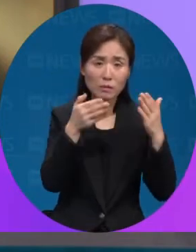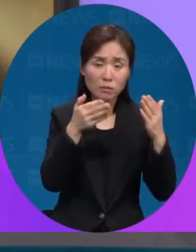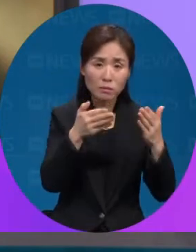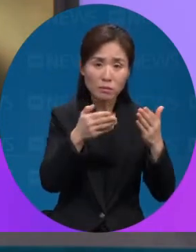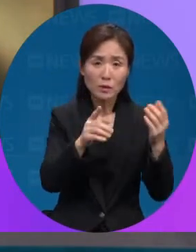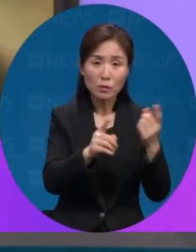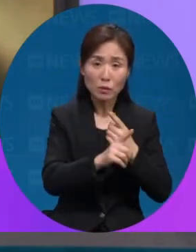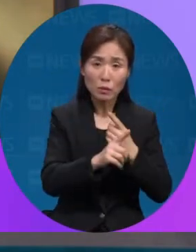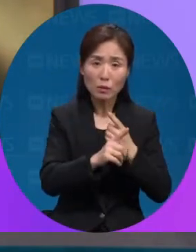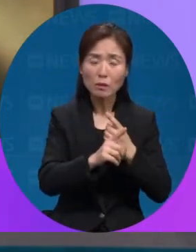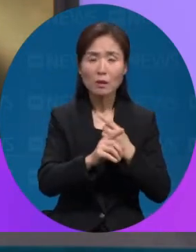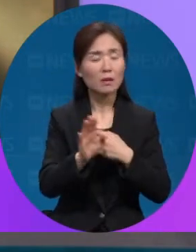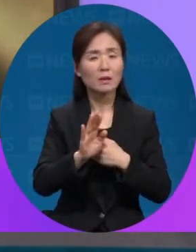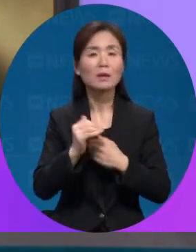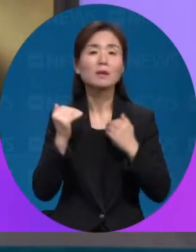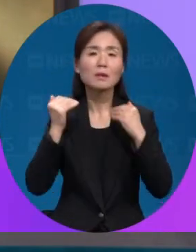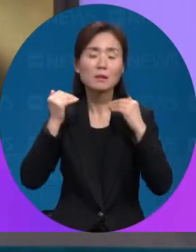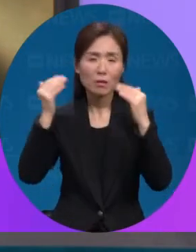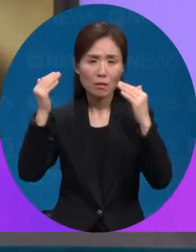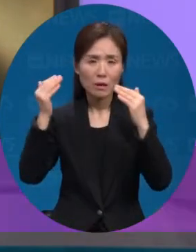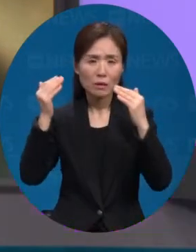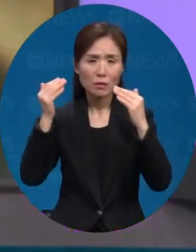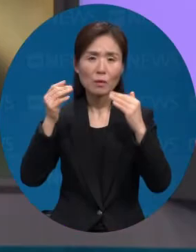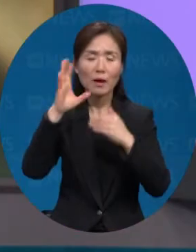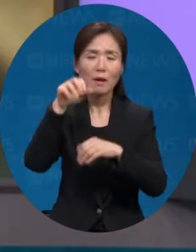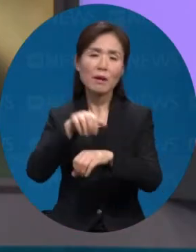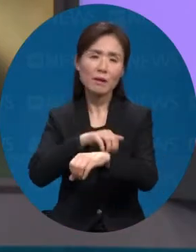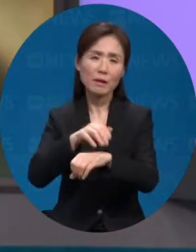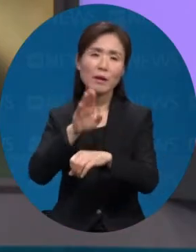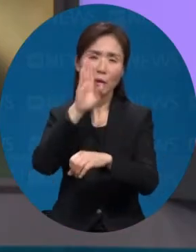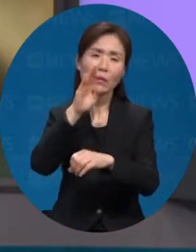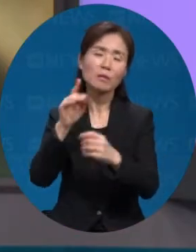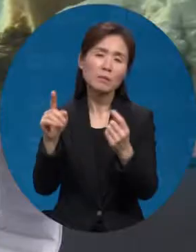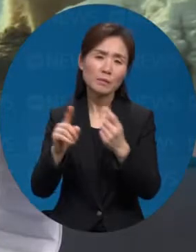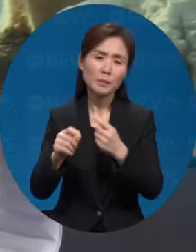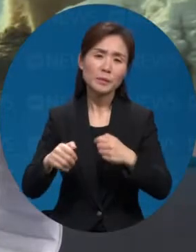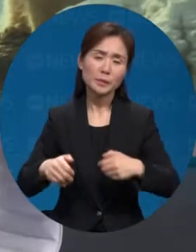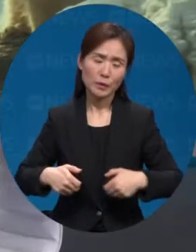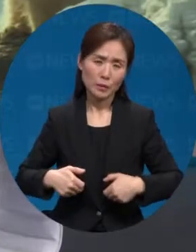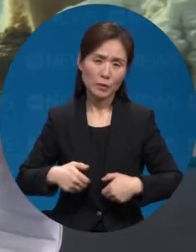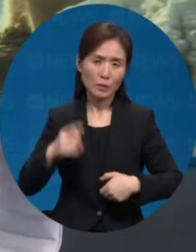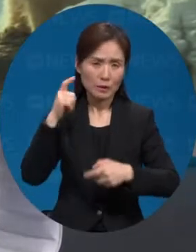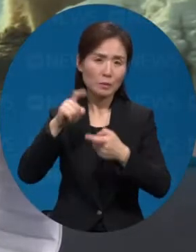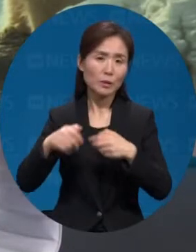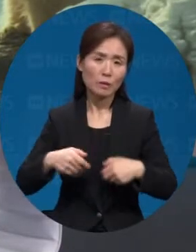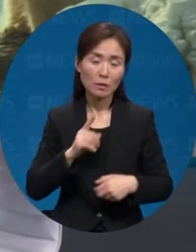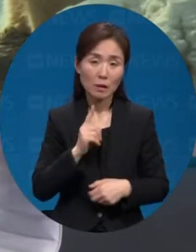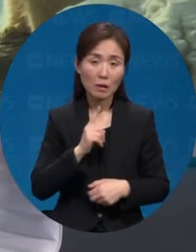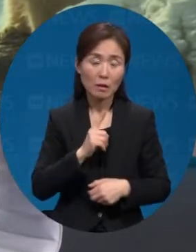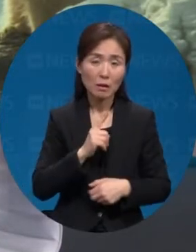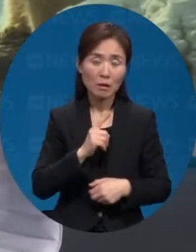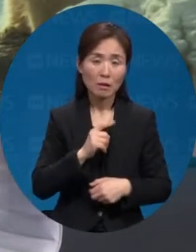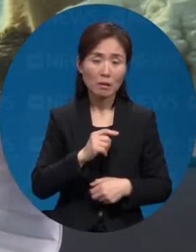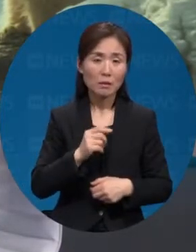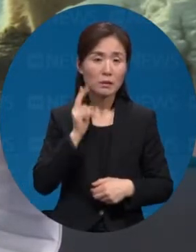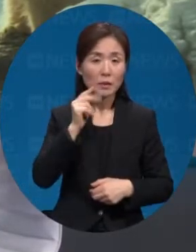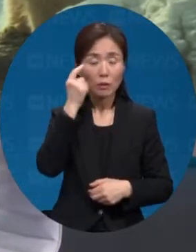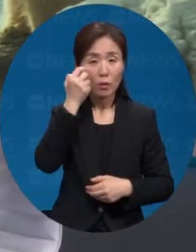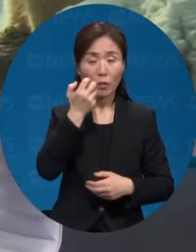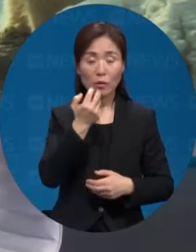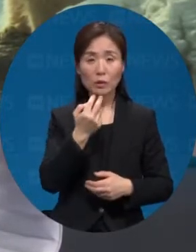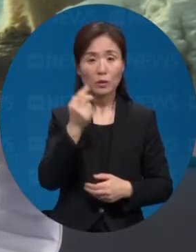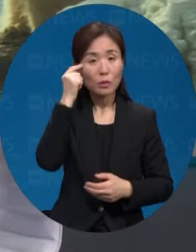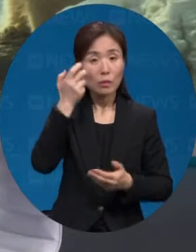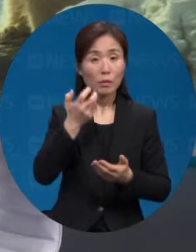성인의 병 으로도 다룰 필요가 있다는 게 이번 연구의 시사점 입니다 이게 심각한 또 쇼크 가 발생하면 죽을 수도 있는 걸로